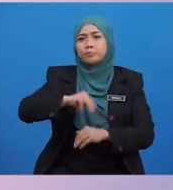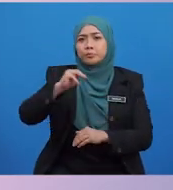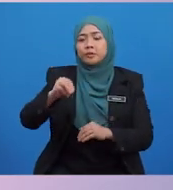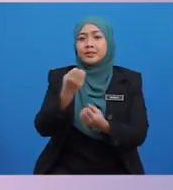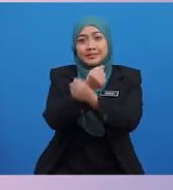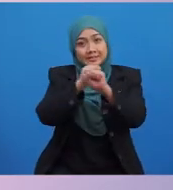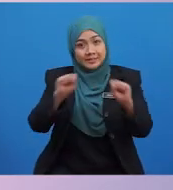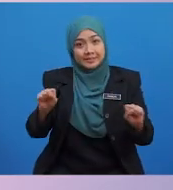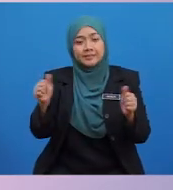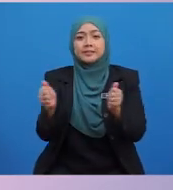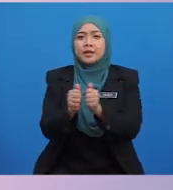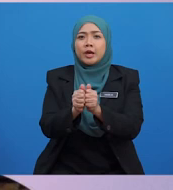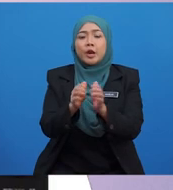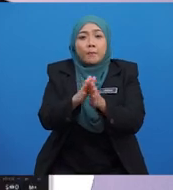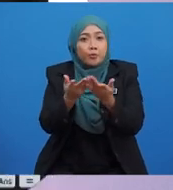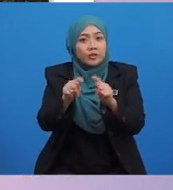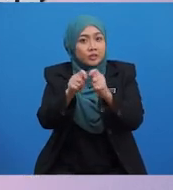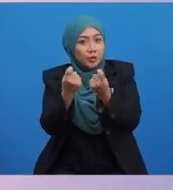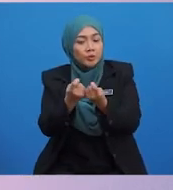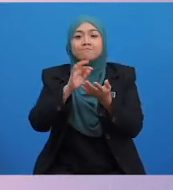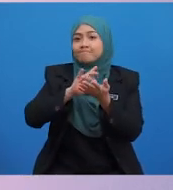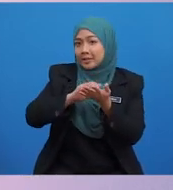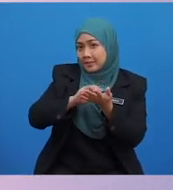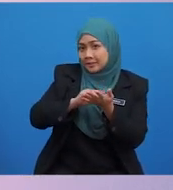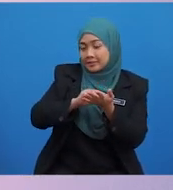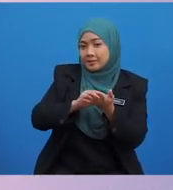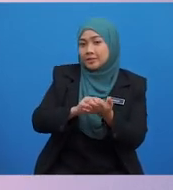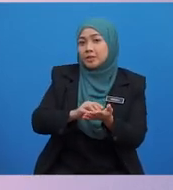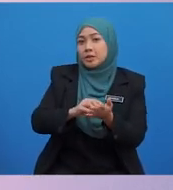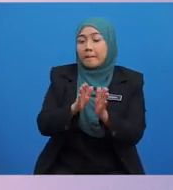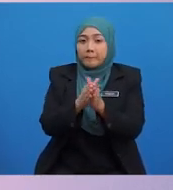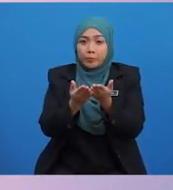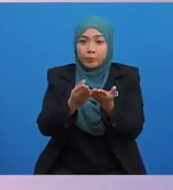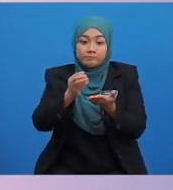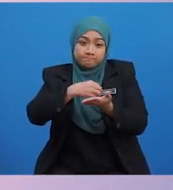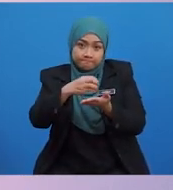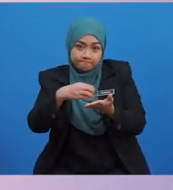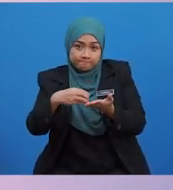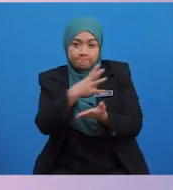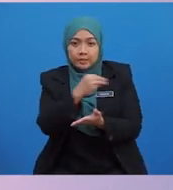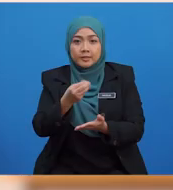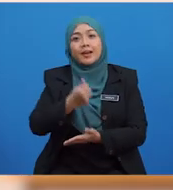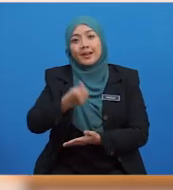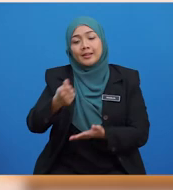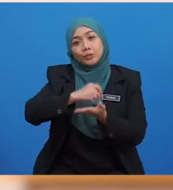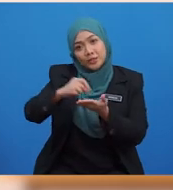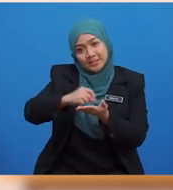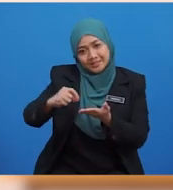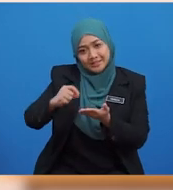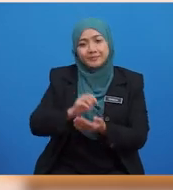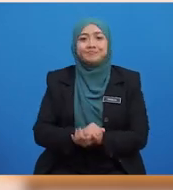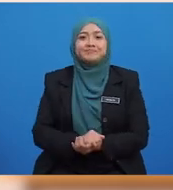dengan buku teks Kak Lite setelah buku catatan dan alat tulis masing-masing hari ini